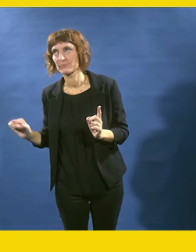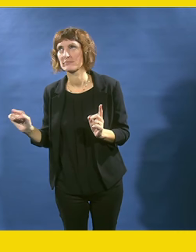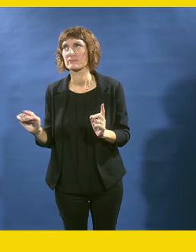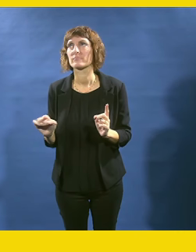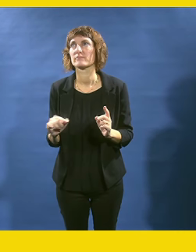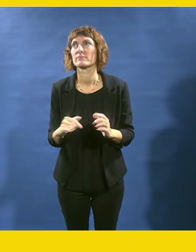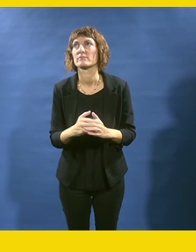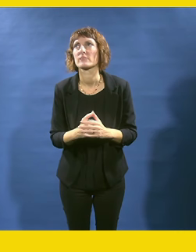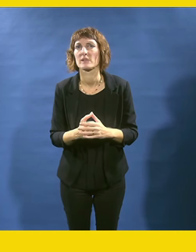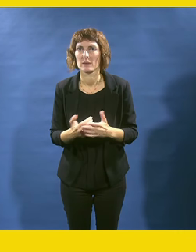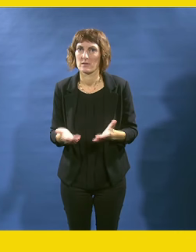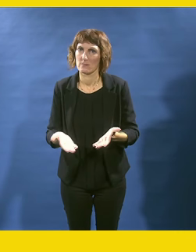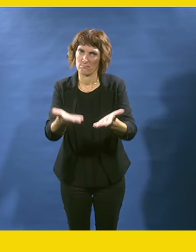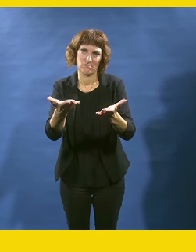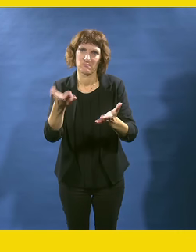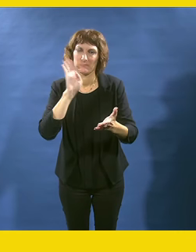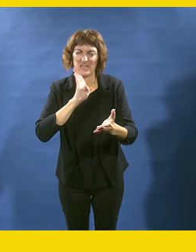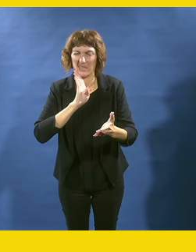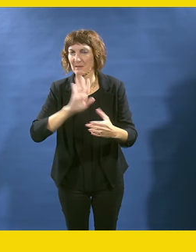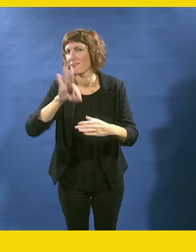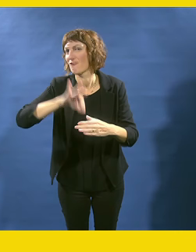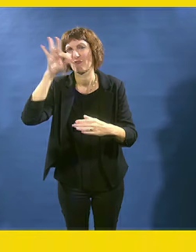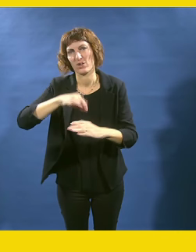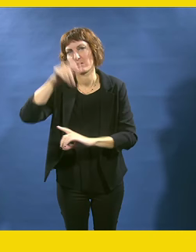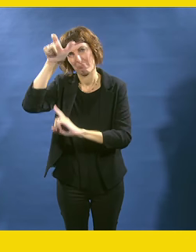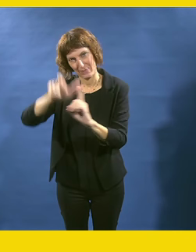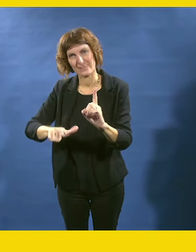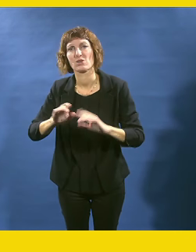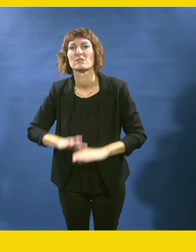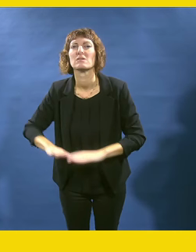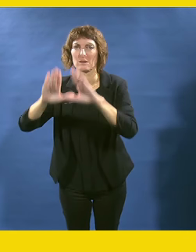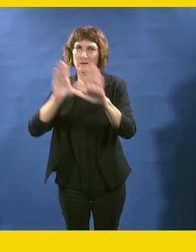féministes. Faites élire des féministes.